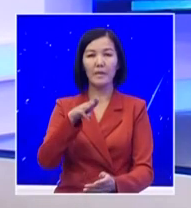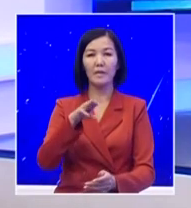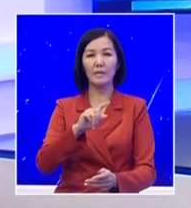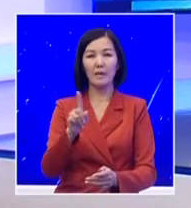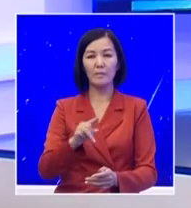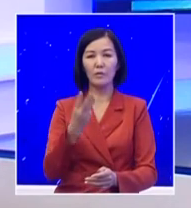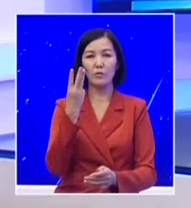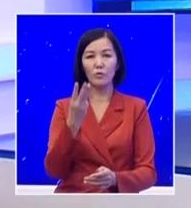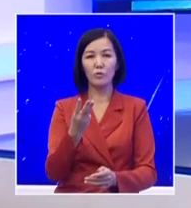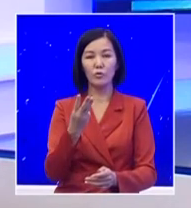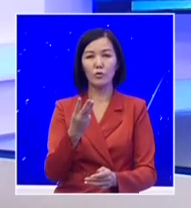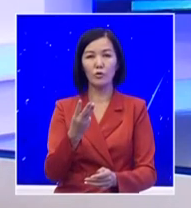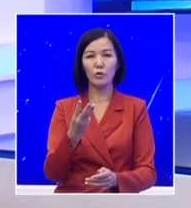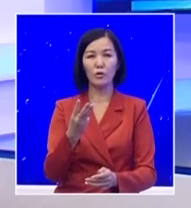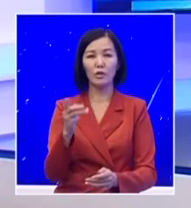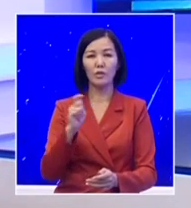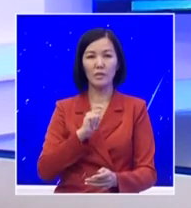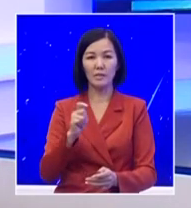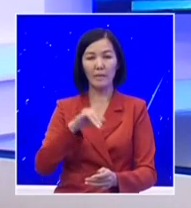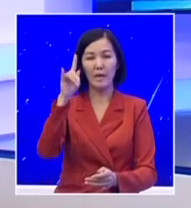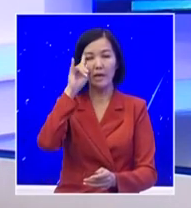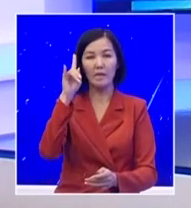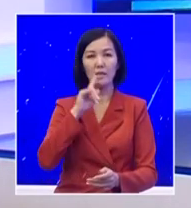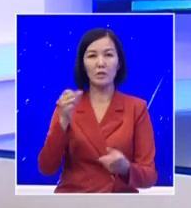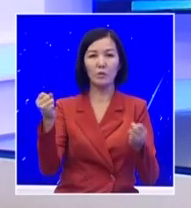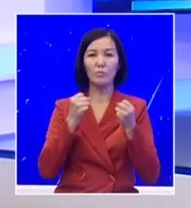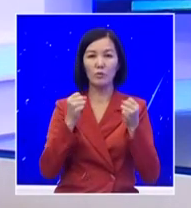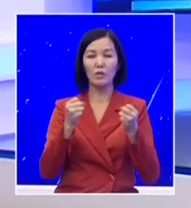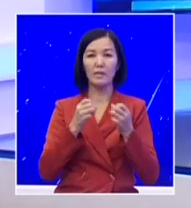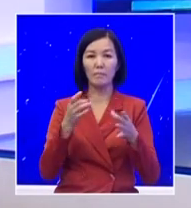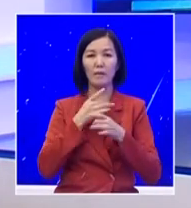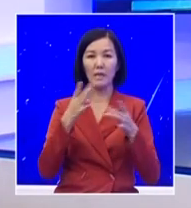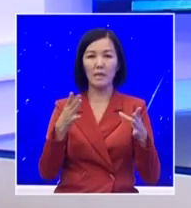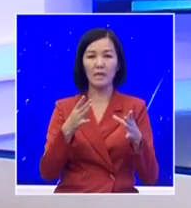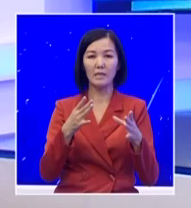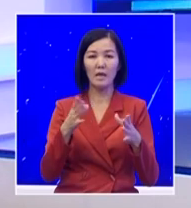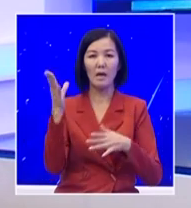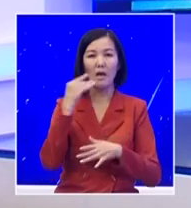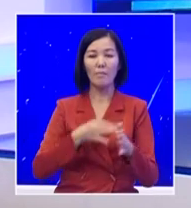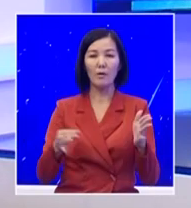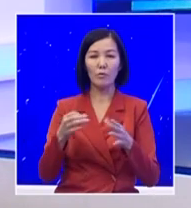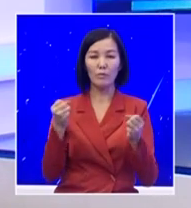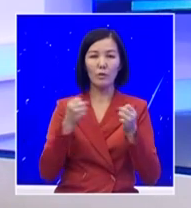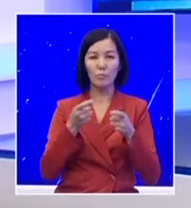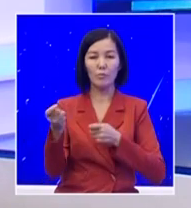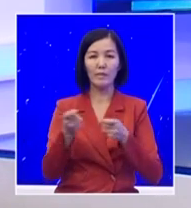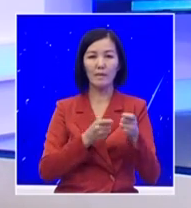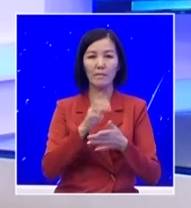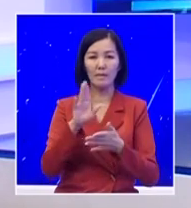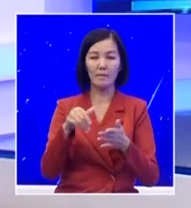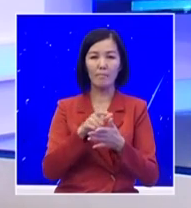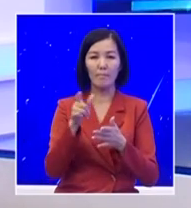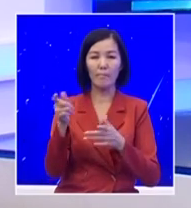Тамыздың үшінші жексенбісі қазақстандық спортшылардың кәсіби мерекесі болып саналады. Осыған орай Алматы облыстық спорт басқармасының